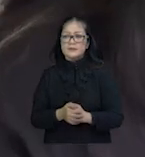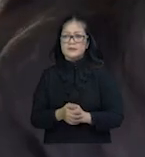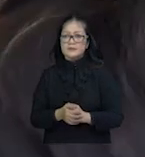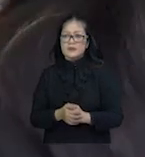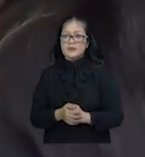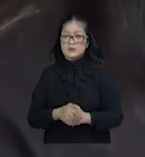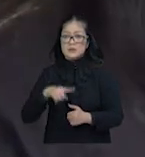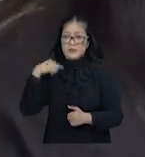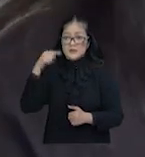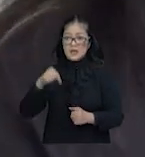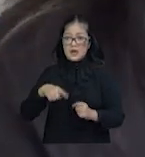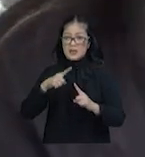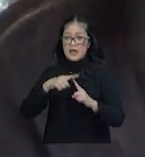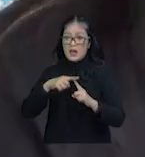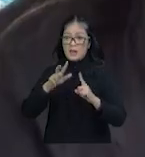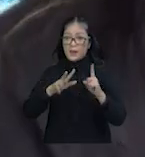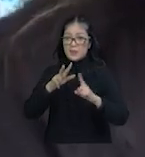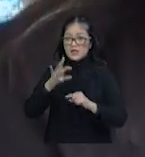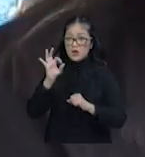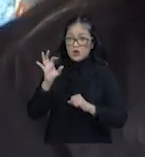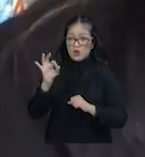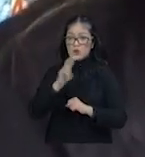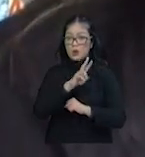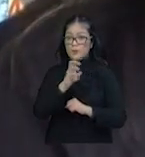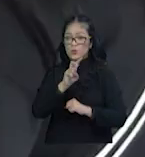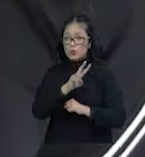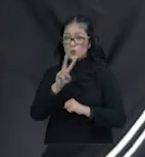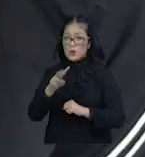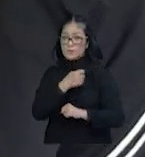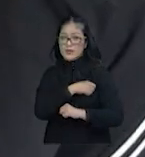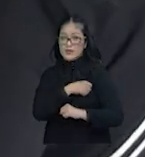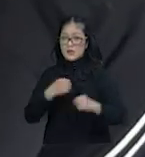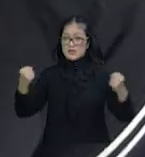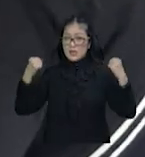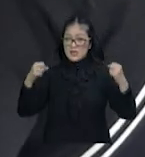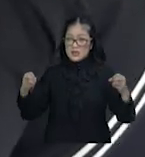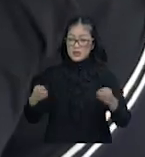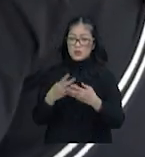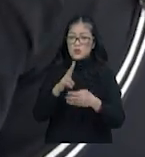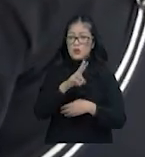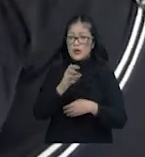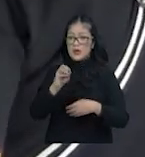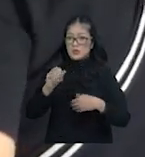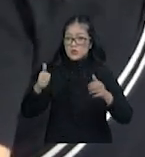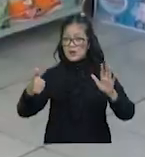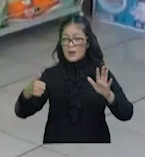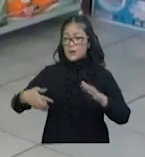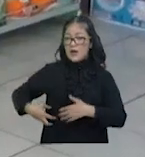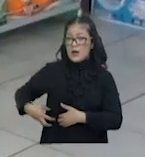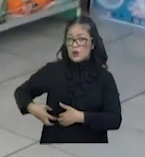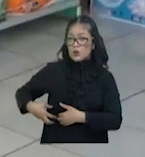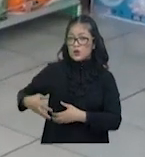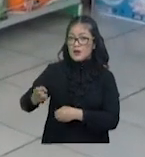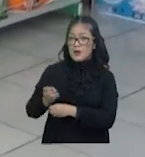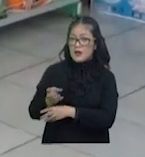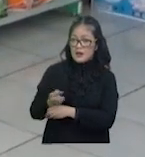Hingga tanggal 18 Oktober 2022, Kementerian Kesehatan menemukan 206 kasus gagal ginjal akut di 20 provinsi